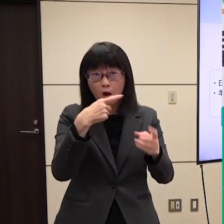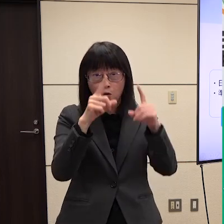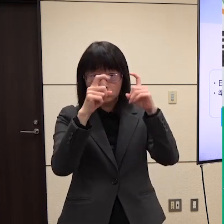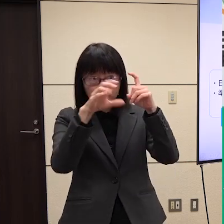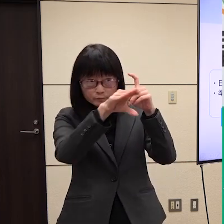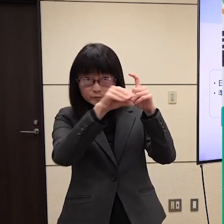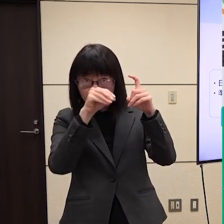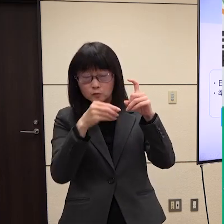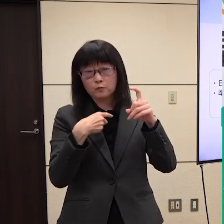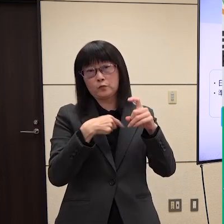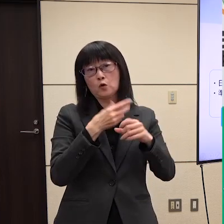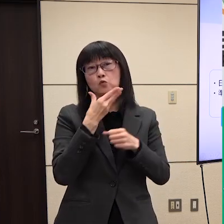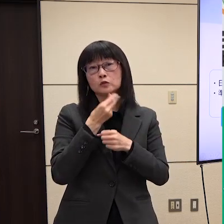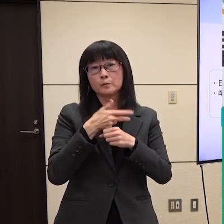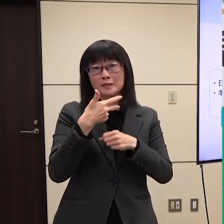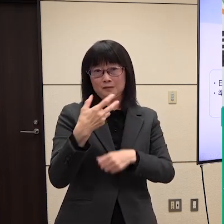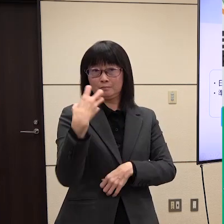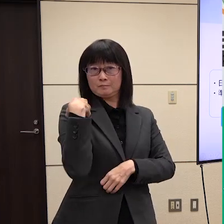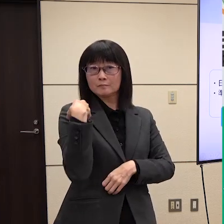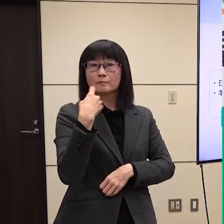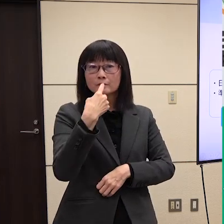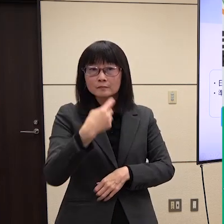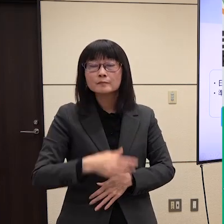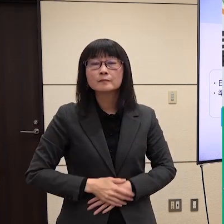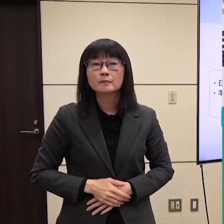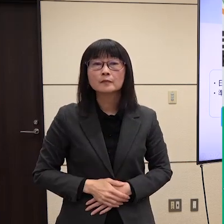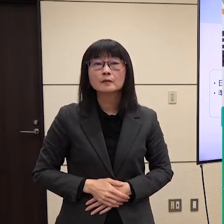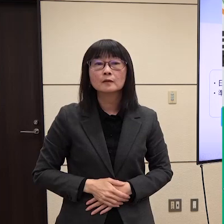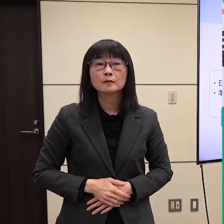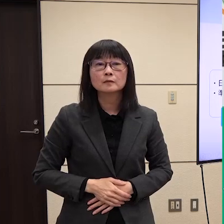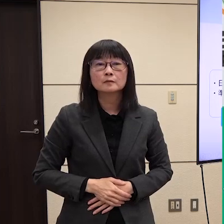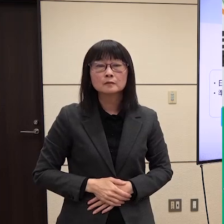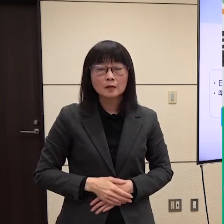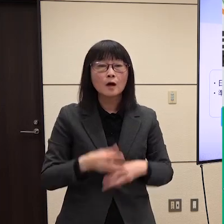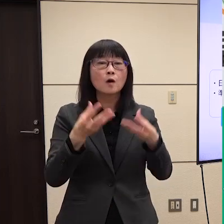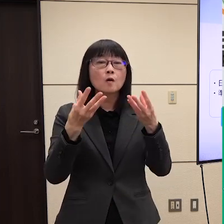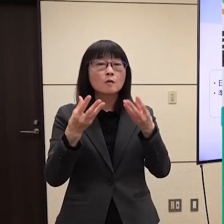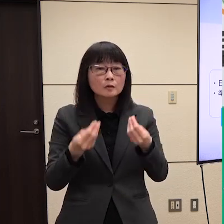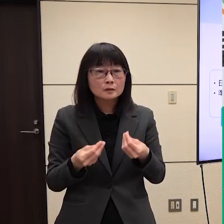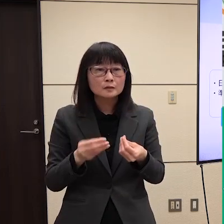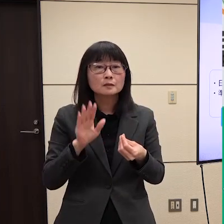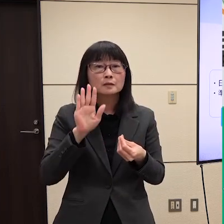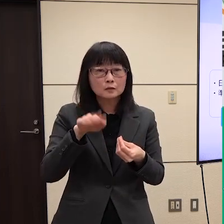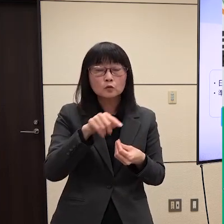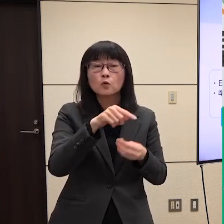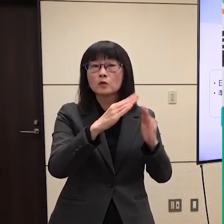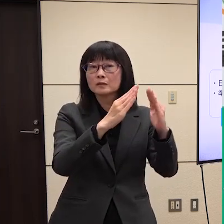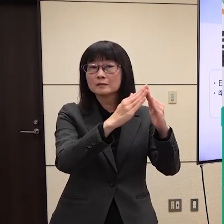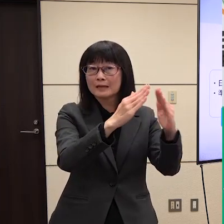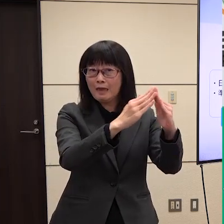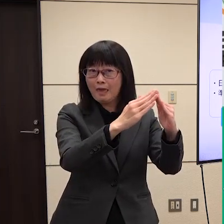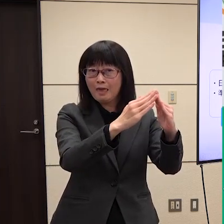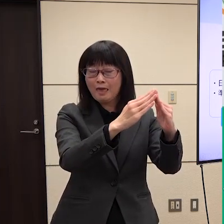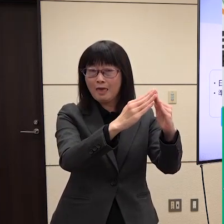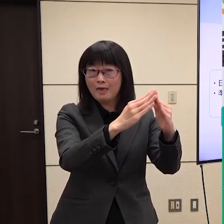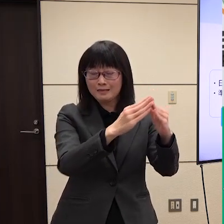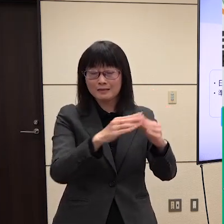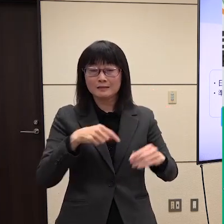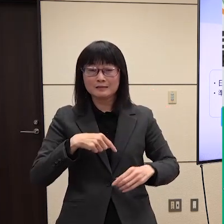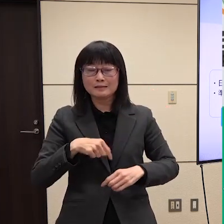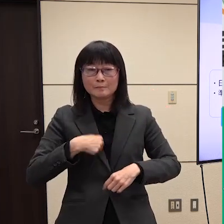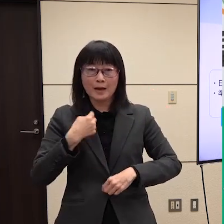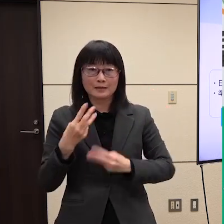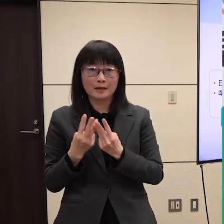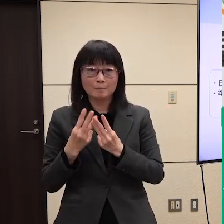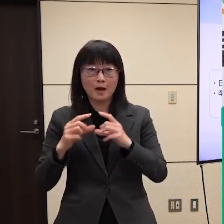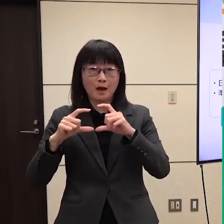は市が行います。その上で後日住民登録の住所地にカードが郵送されるということ